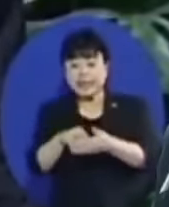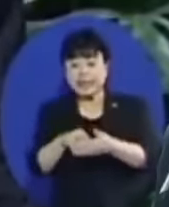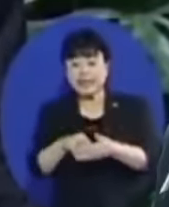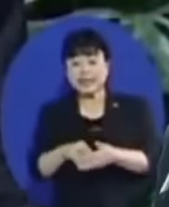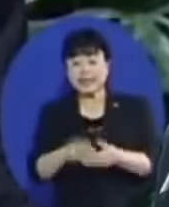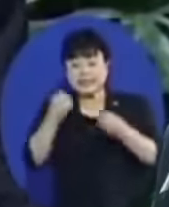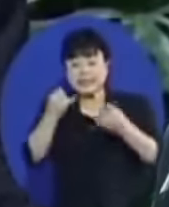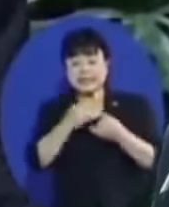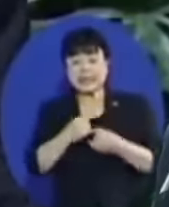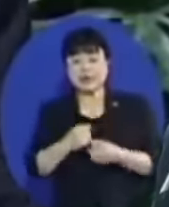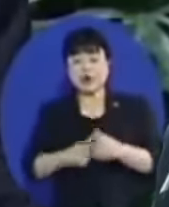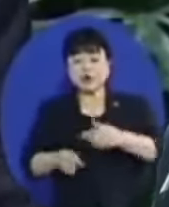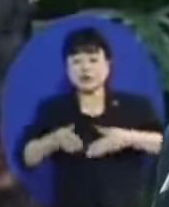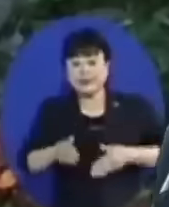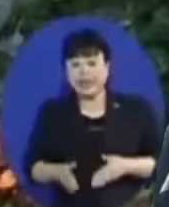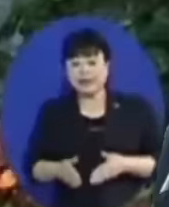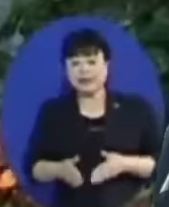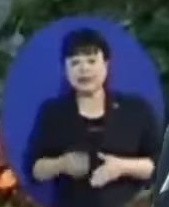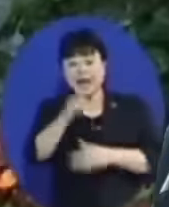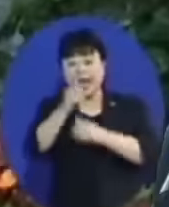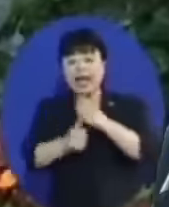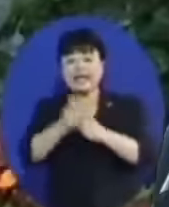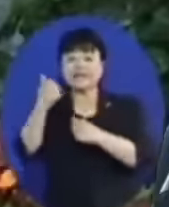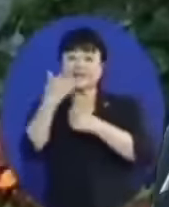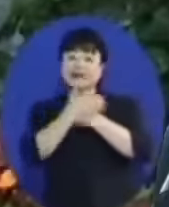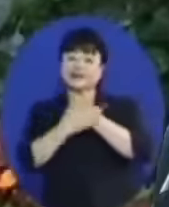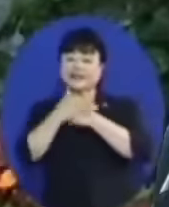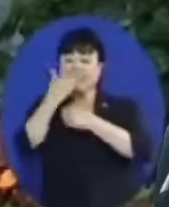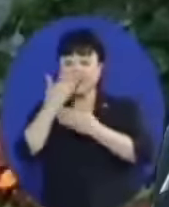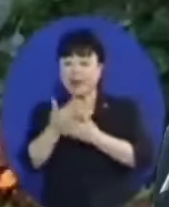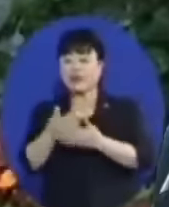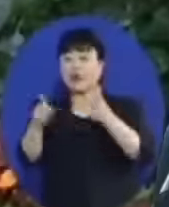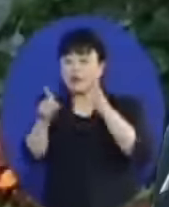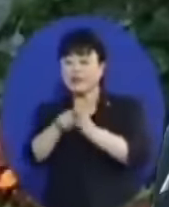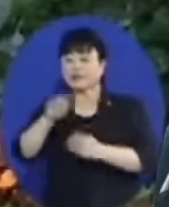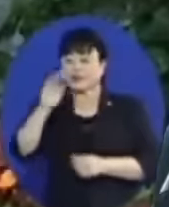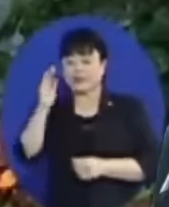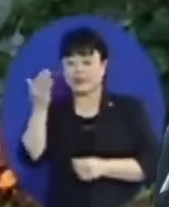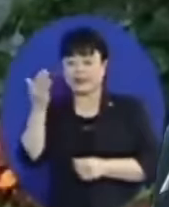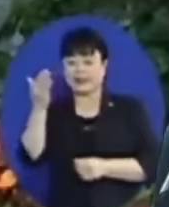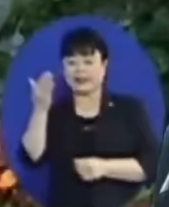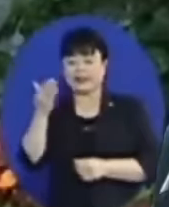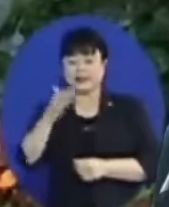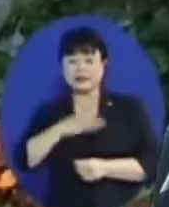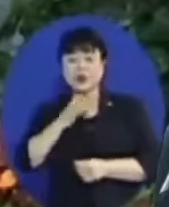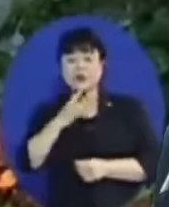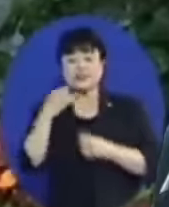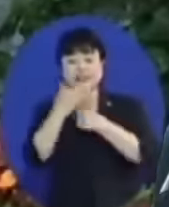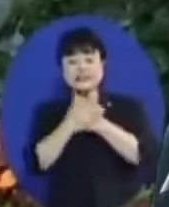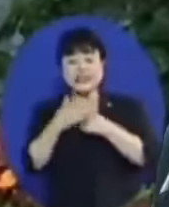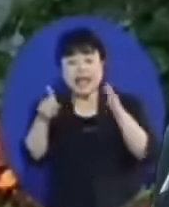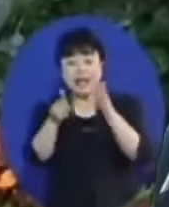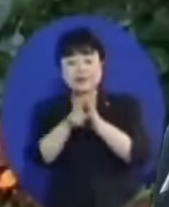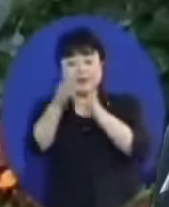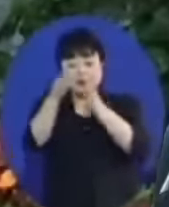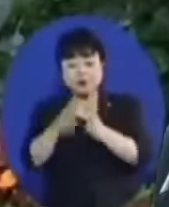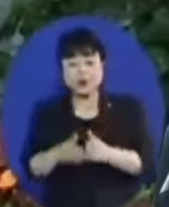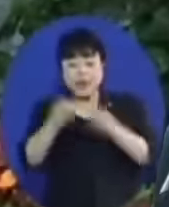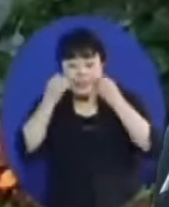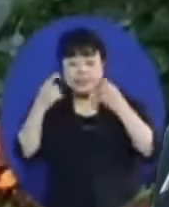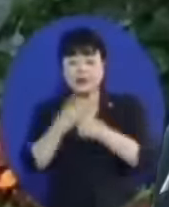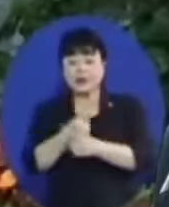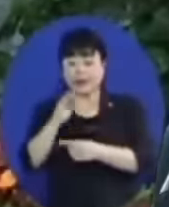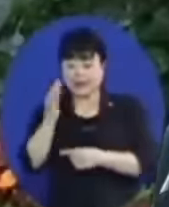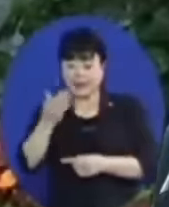새 사람으로 거듭나는 것은 오직 하나님의 은혜로, 오직 믿음으로 되는 것입니다. 이처럼 오직 은혜와 믿음으로 우리가 새로운